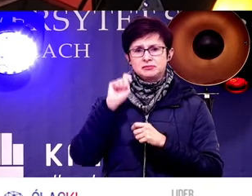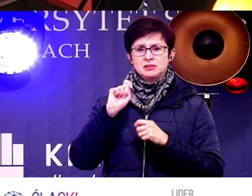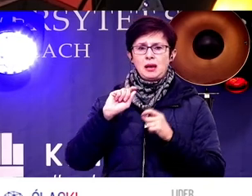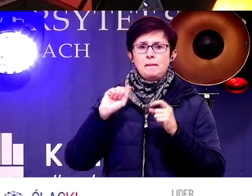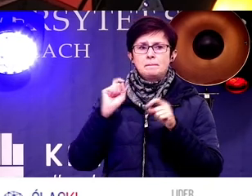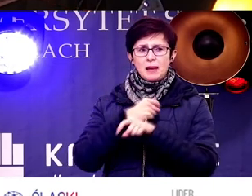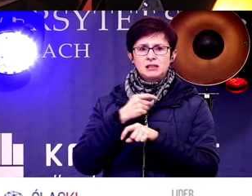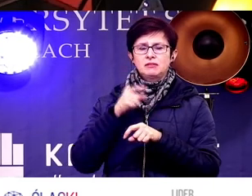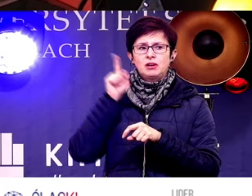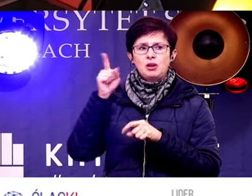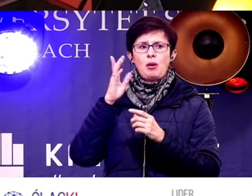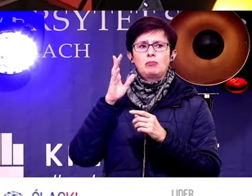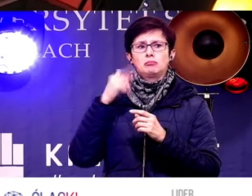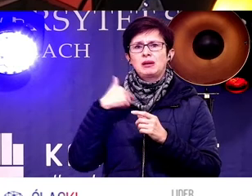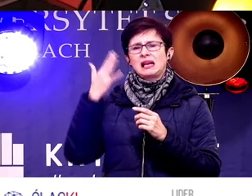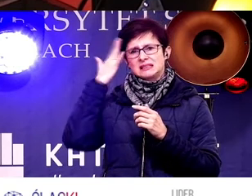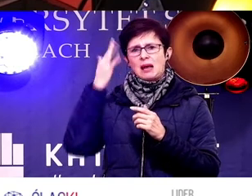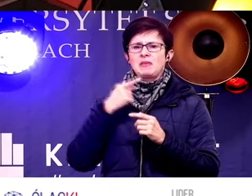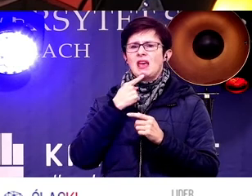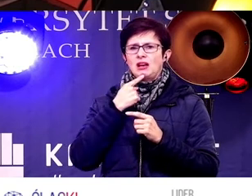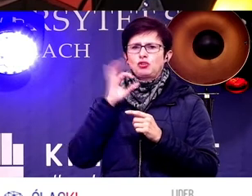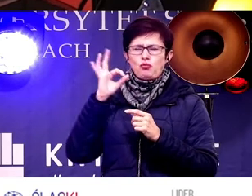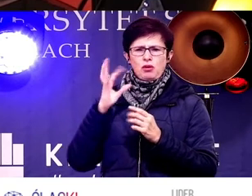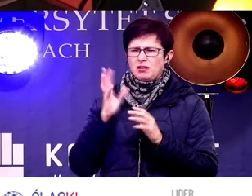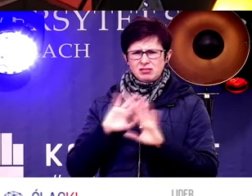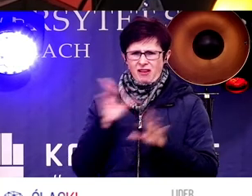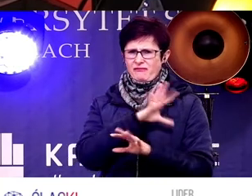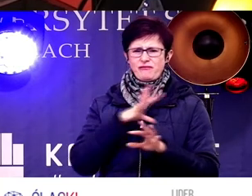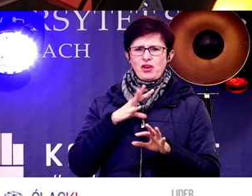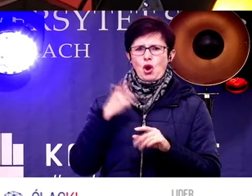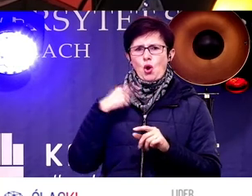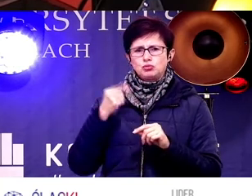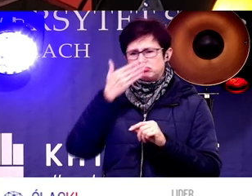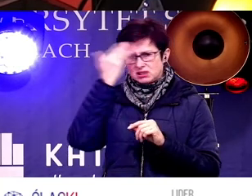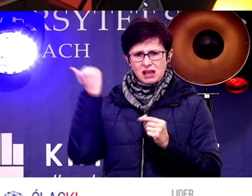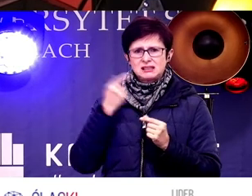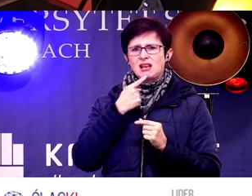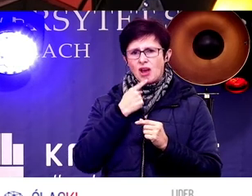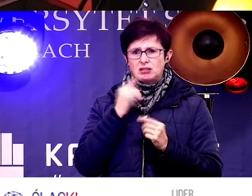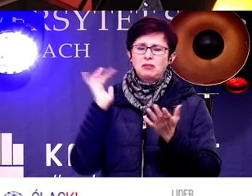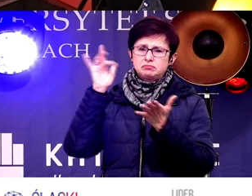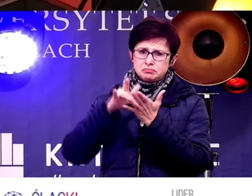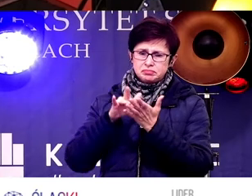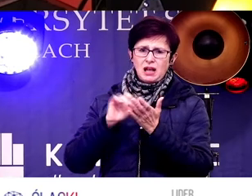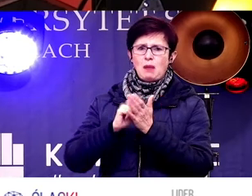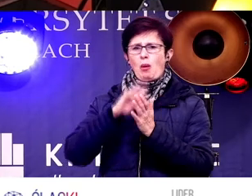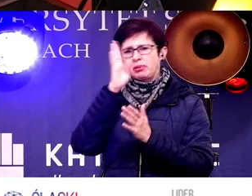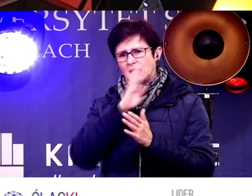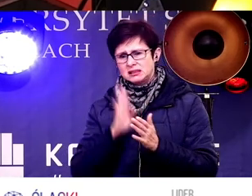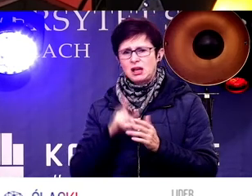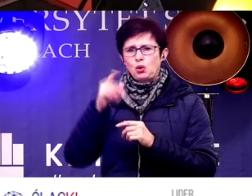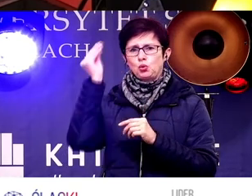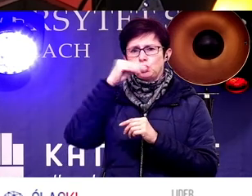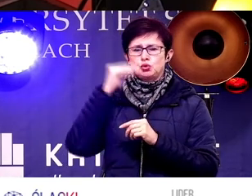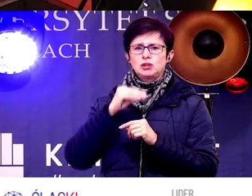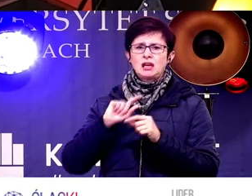arabskiego, bo się zna arabski. Jest wiele osób, które nie zna arabskiego, ale się uczą tego arabskiego później. Czy jadą do Brazylii, uczą się